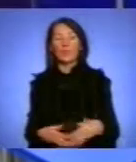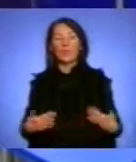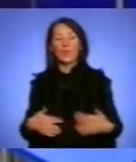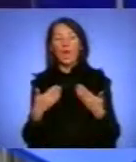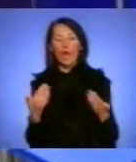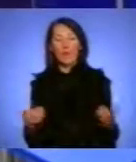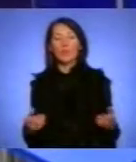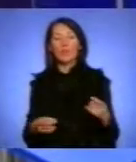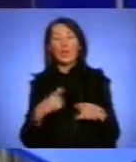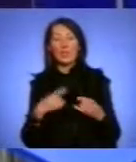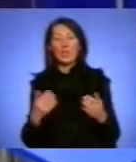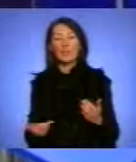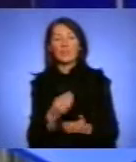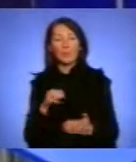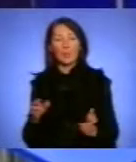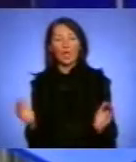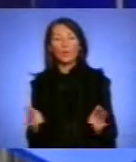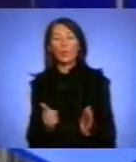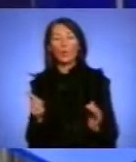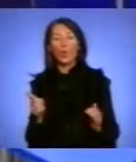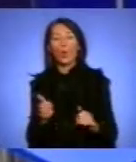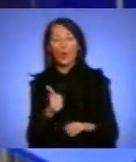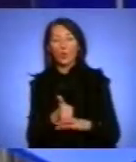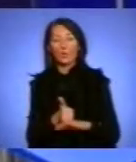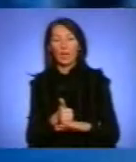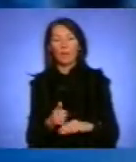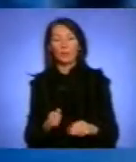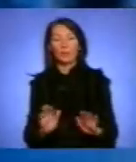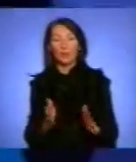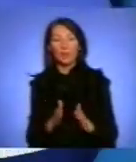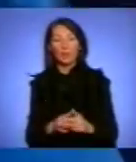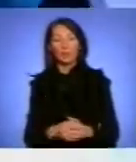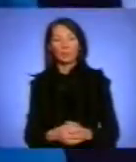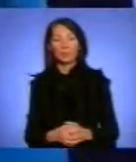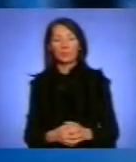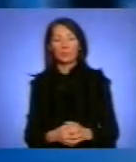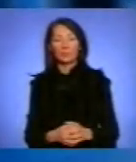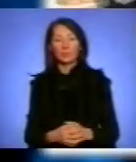Вітаю вас в ефірі «Вісті ТТБ». Спочатку коротко про головні події.